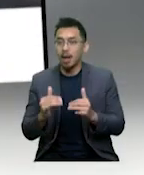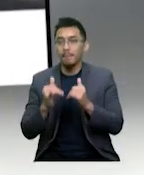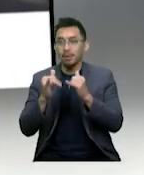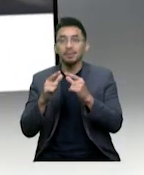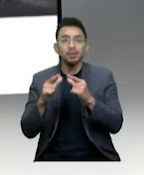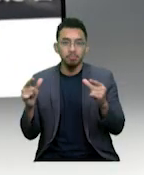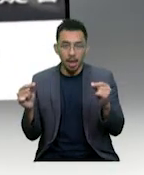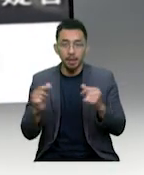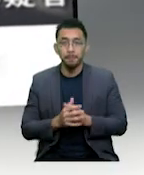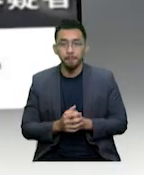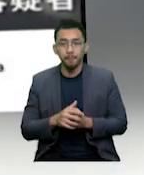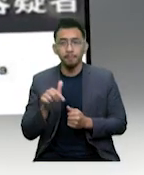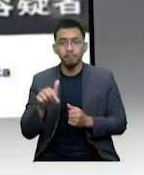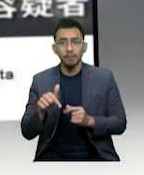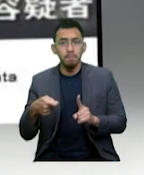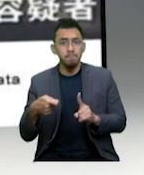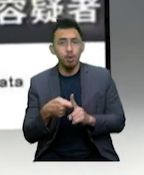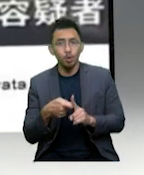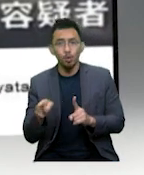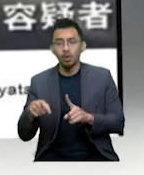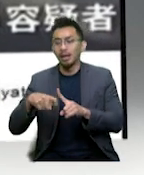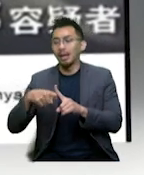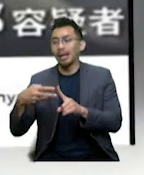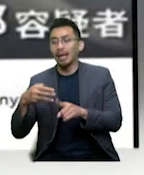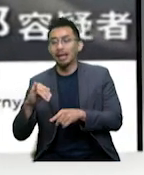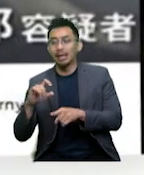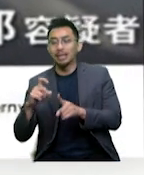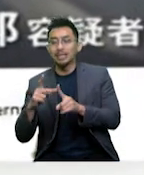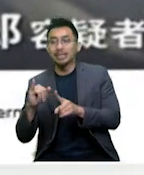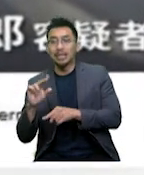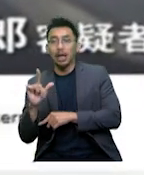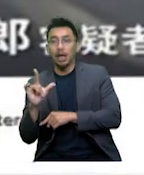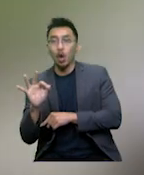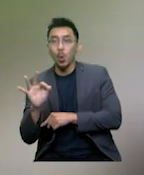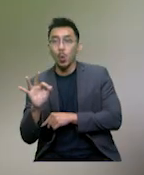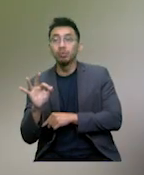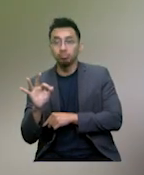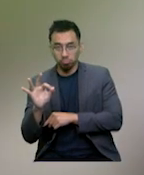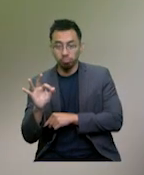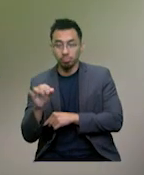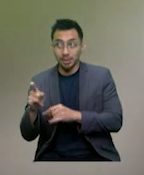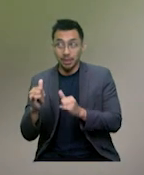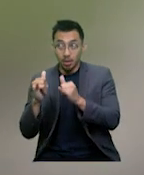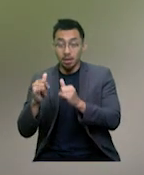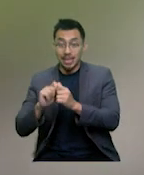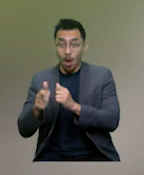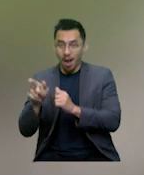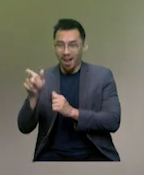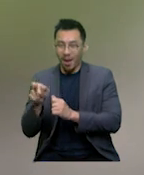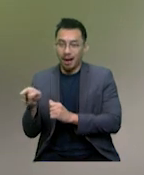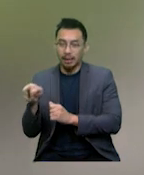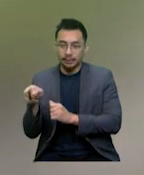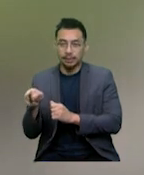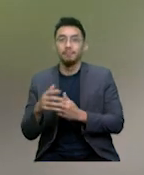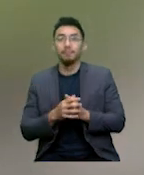diduga dibunuh oleh Keishiro Kejimura, 40 tahun, pemilik apartemen yang juga teman dekat korban. Keishiro yang sempat kabur berhasil ditangkap polisi